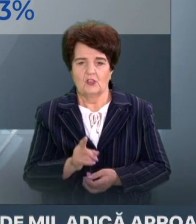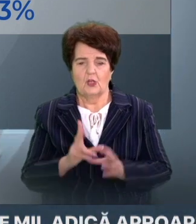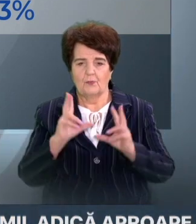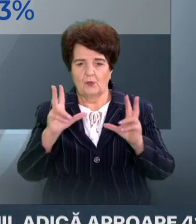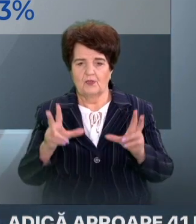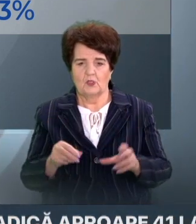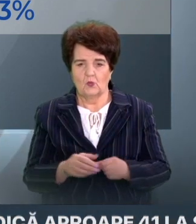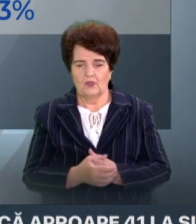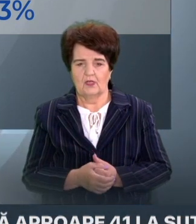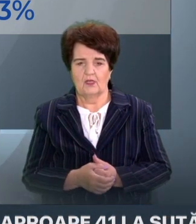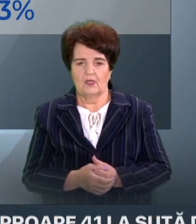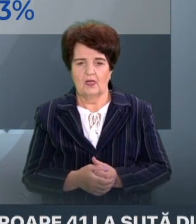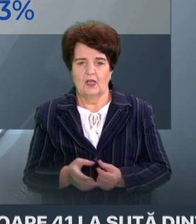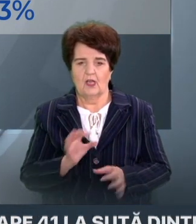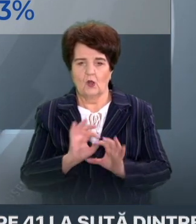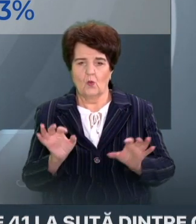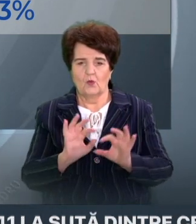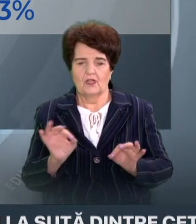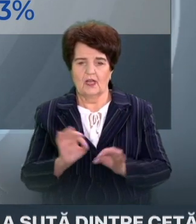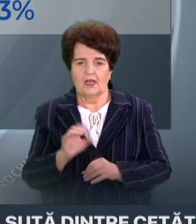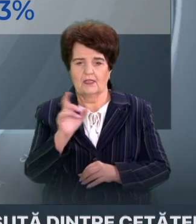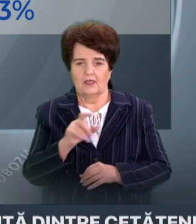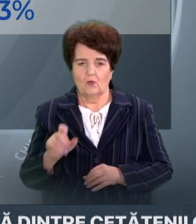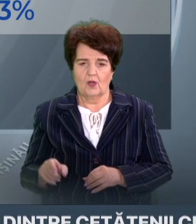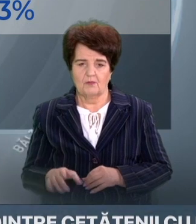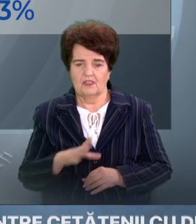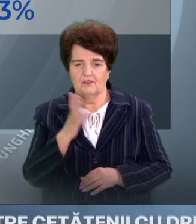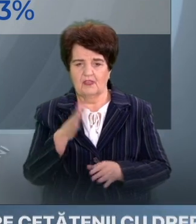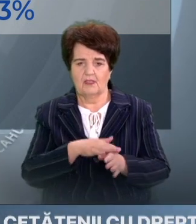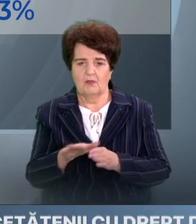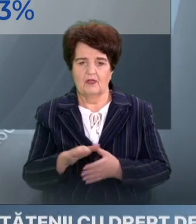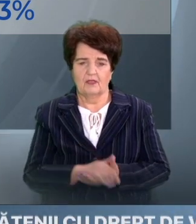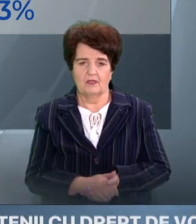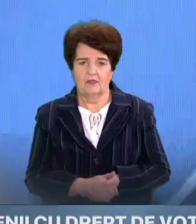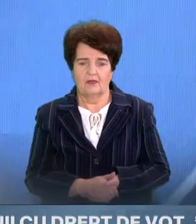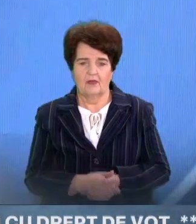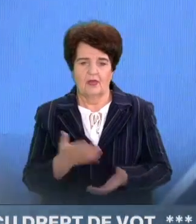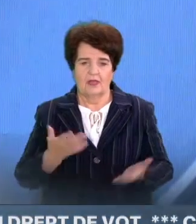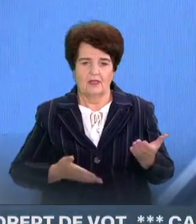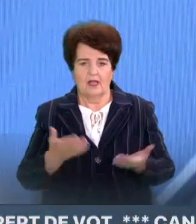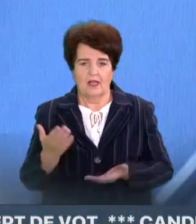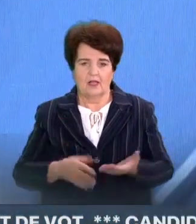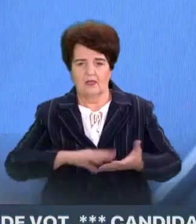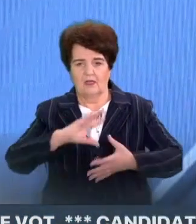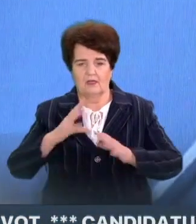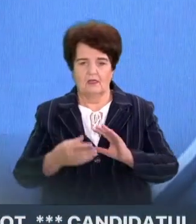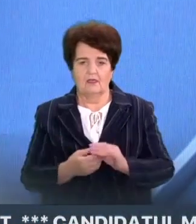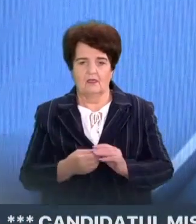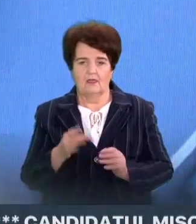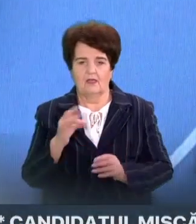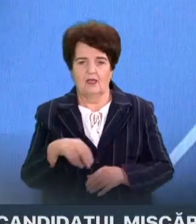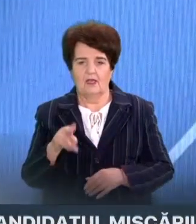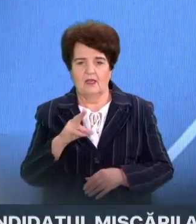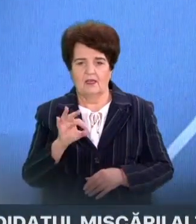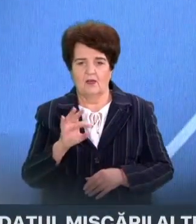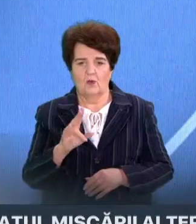promisiunile comunicate cetățenilor, care sper eu să fie îndeplinite. Dacă facem o radiografiere